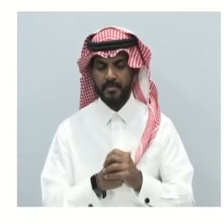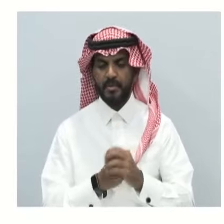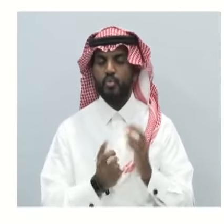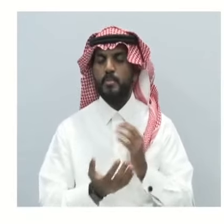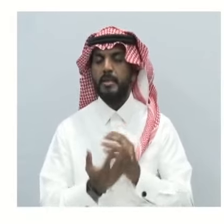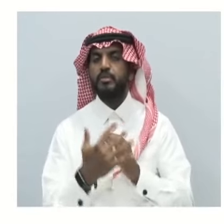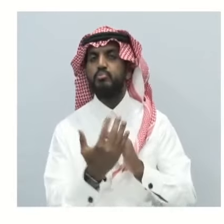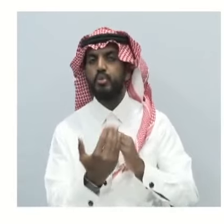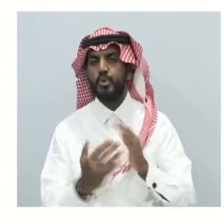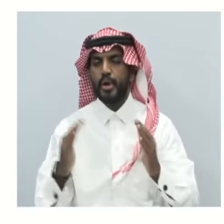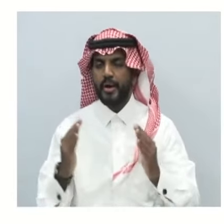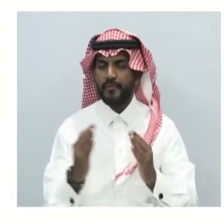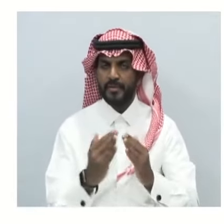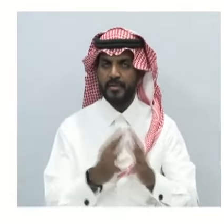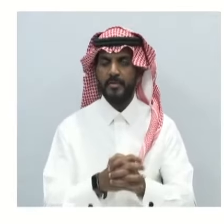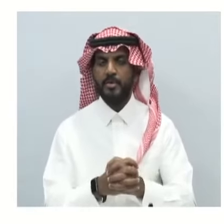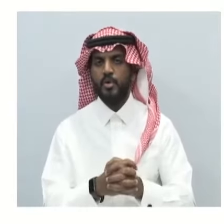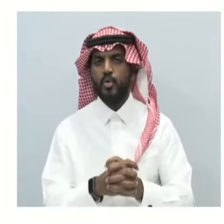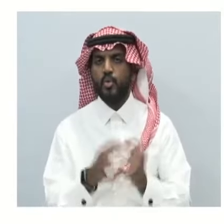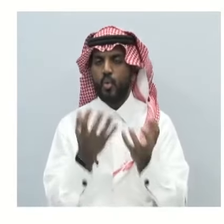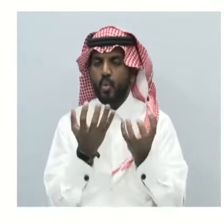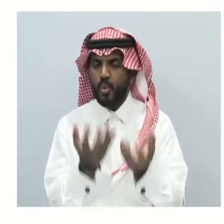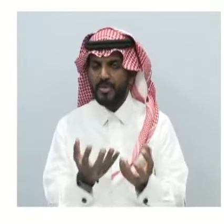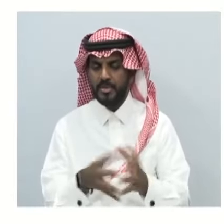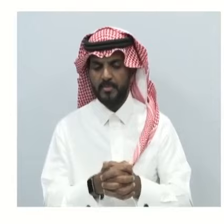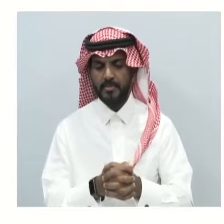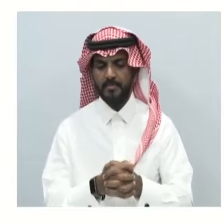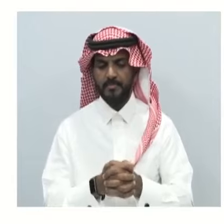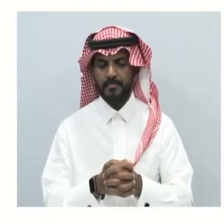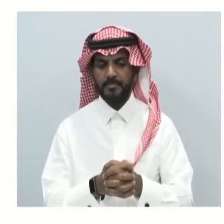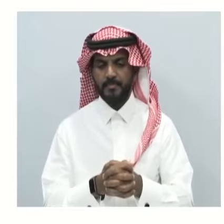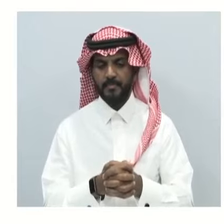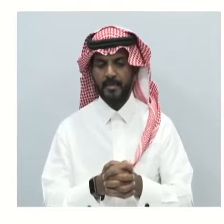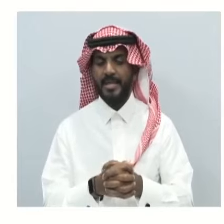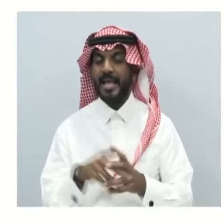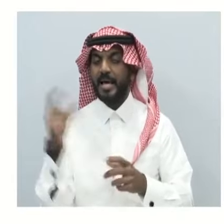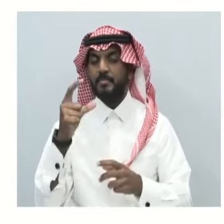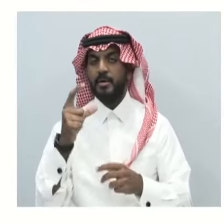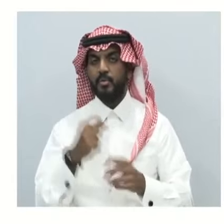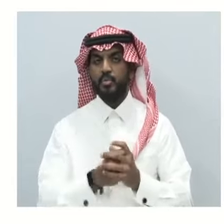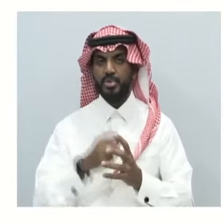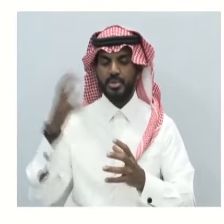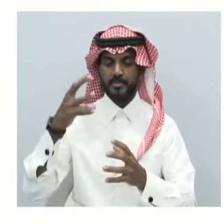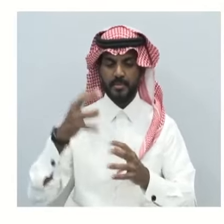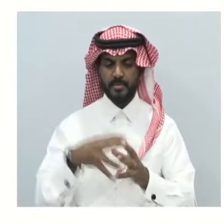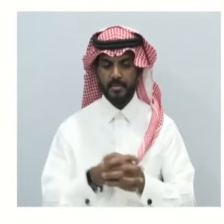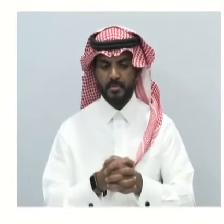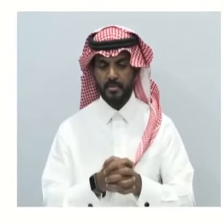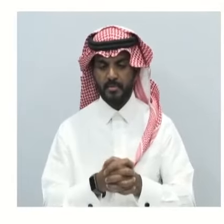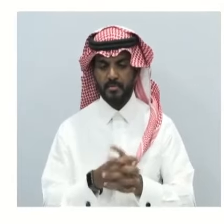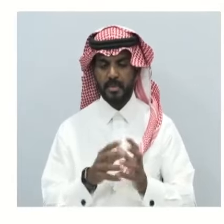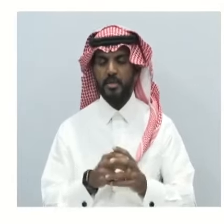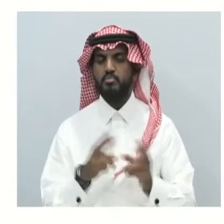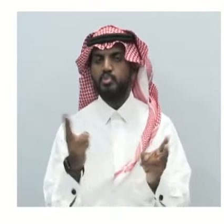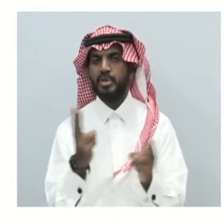المنخفض الطالب والطالب التي تكون قوه الجاذبيه لكل من القمر والشمس بشكل